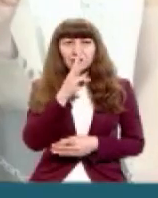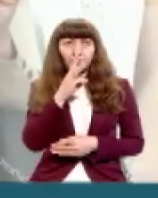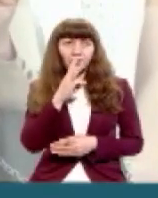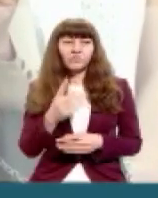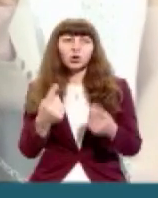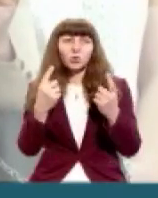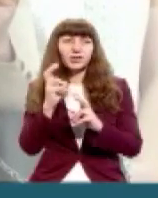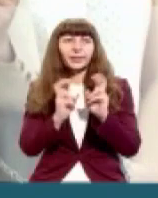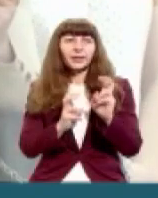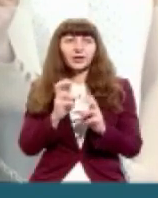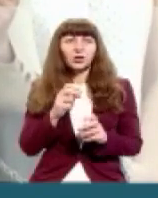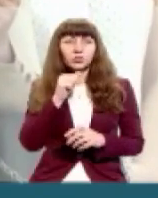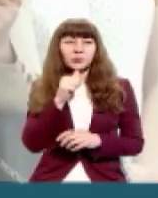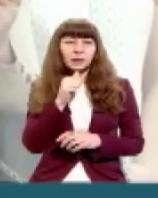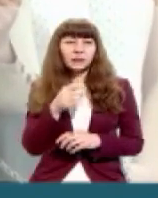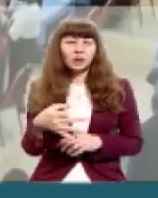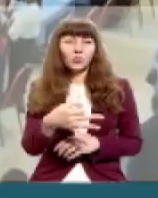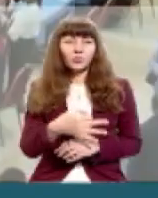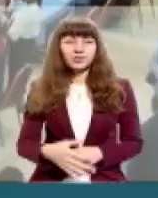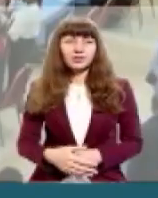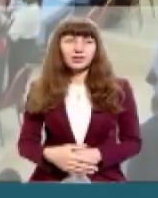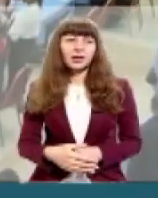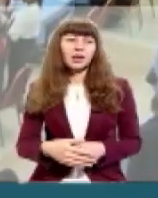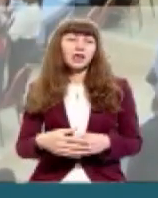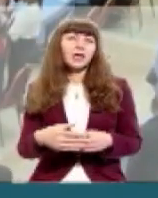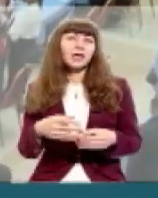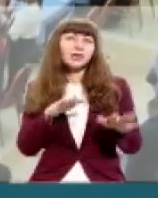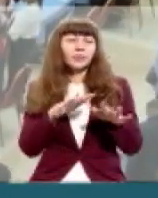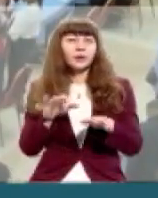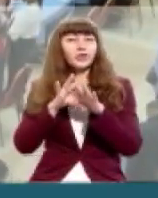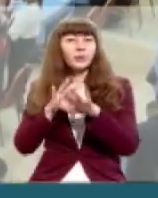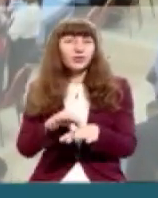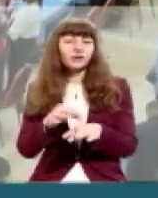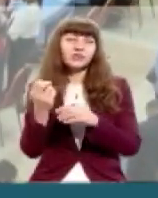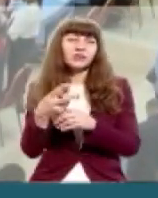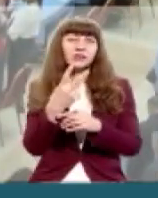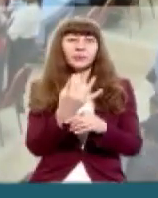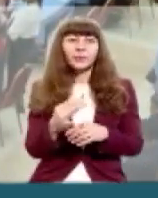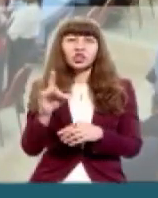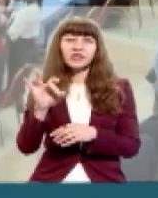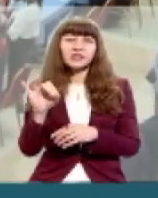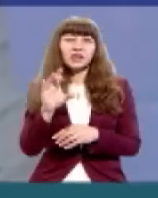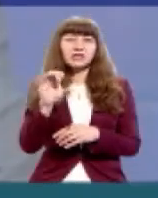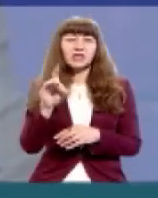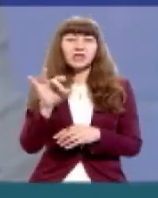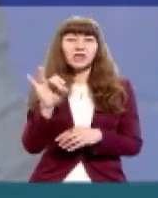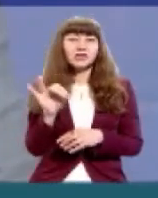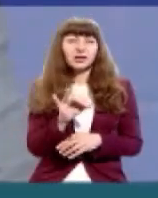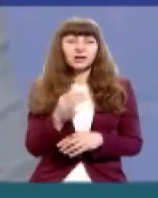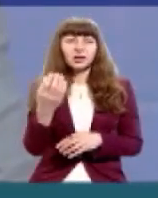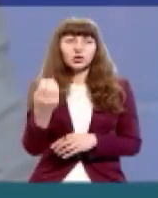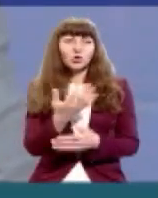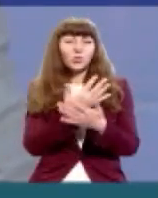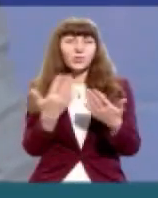платой в крупнейших предприятиях и компаниях региона. Очередная ярмарка вакансий состоится 12 мая в Жастар-Сарае. Более того,